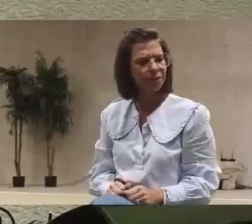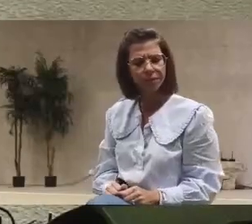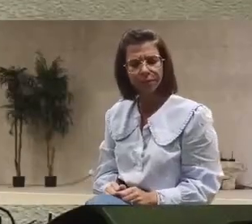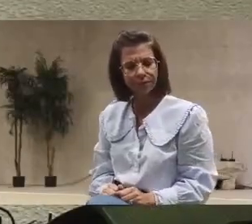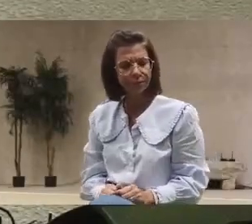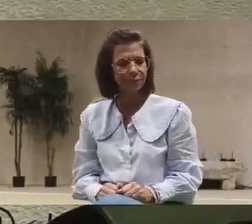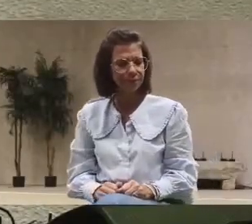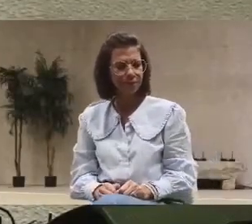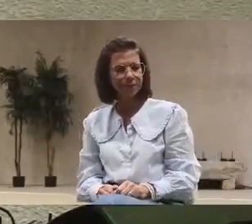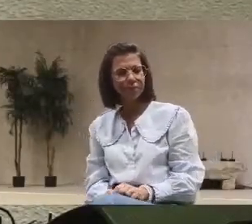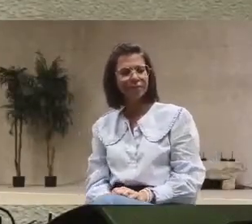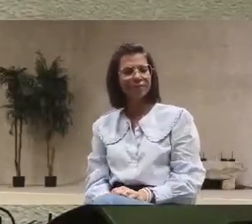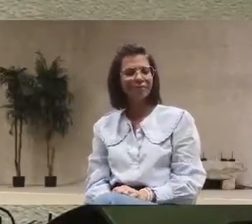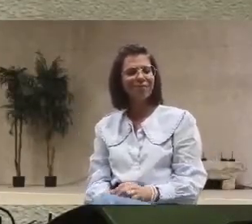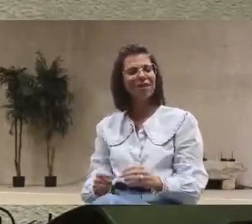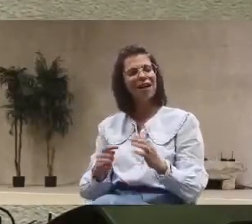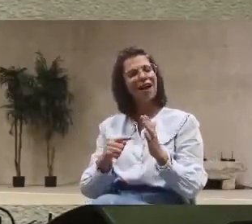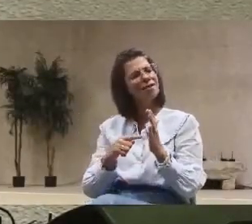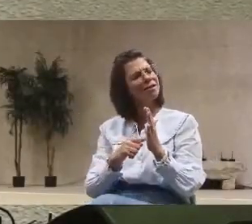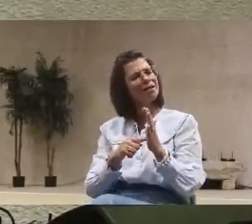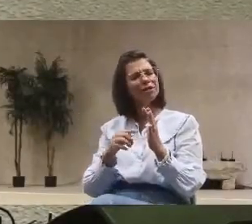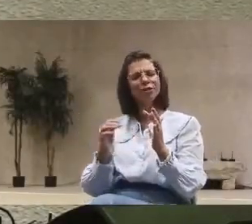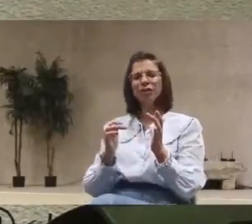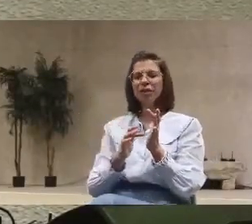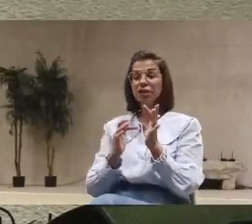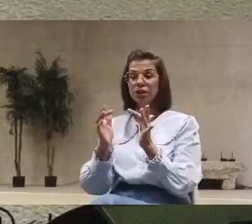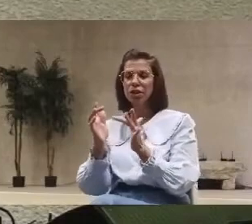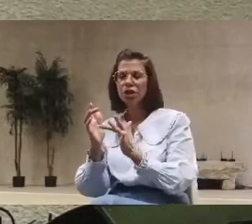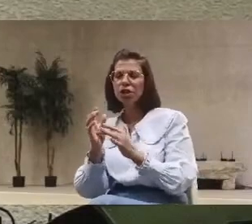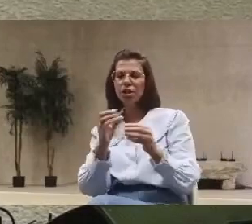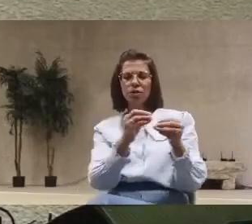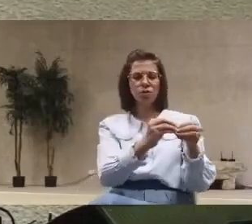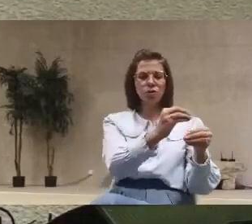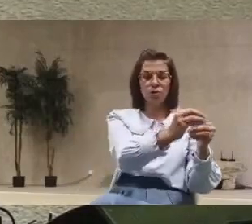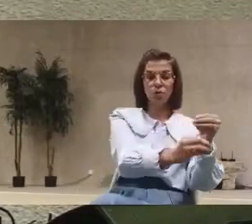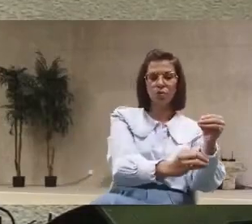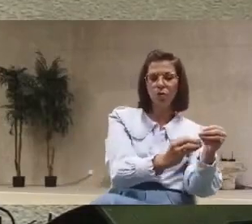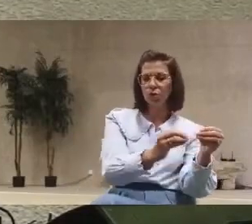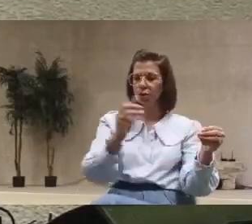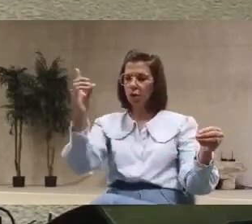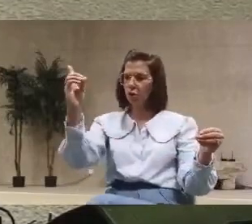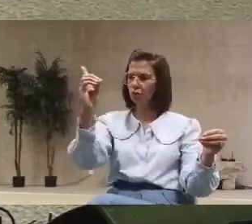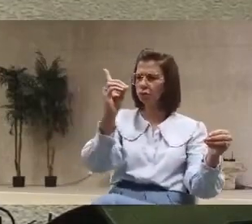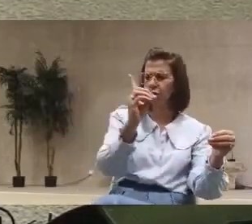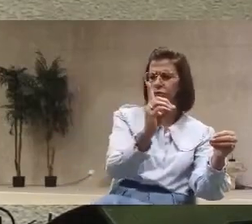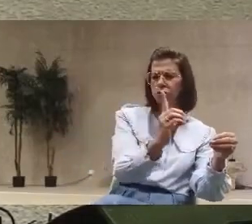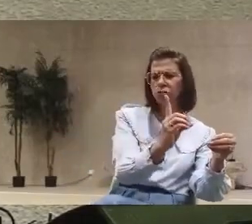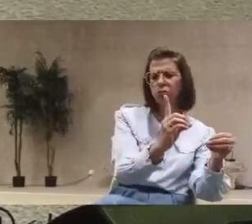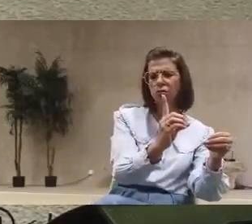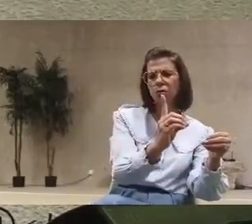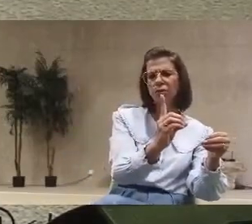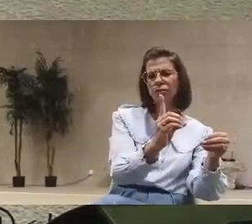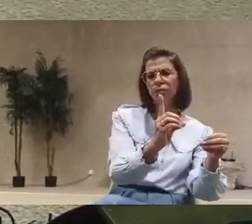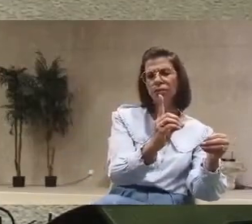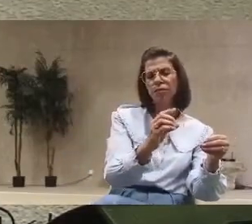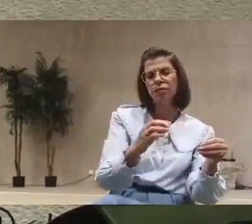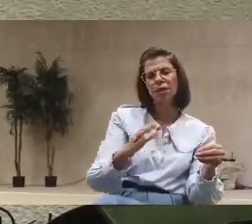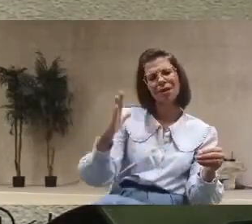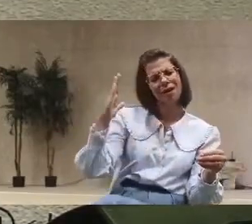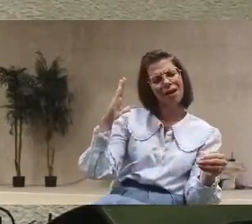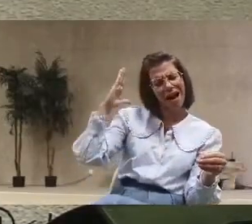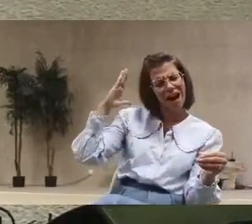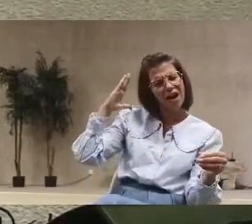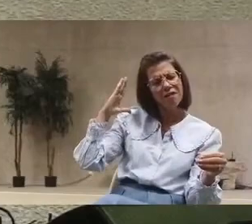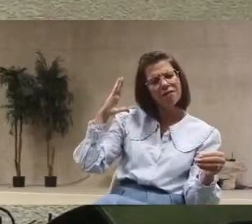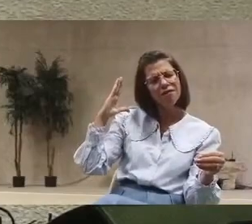Comme Jésus qui vient dans ce monde, et c'est vrai, dans un premier temps, il est venu comme un rejeton, il est venu comme